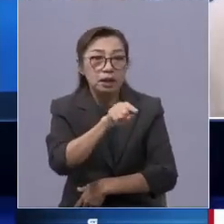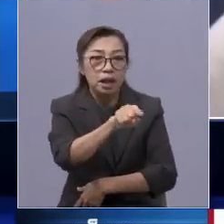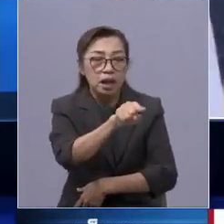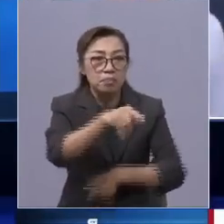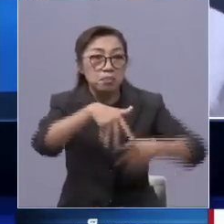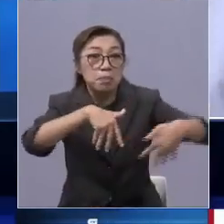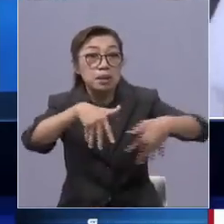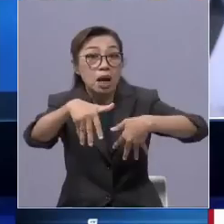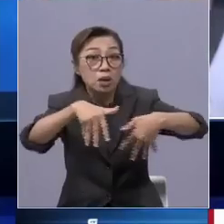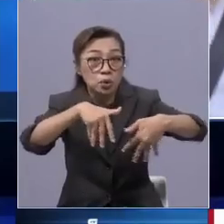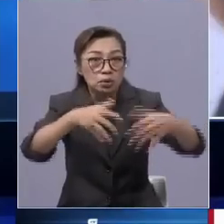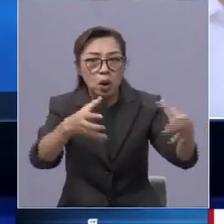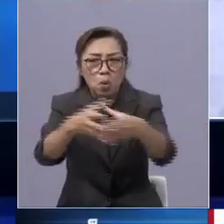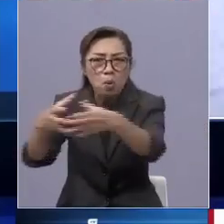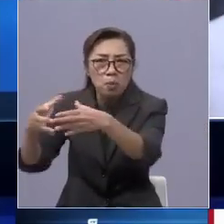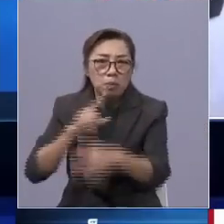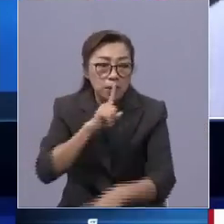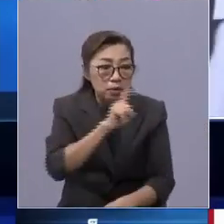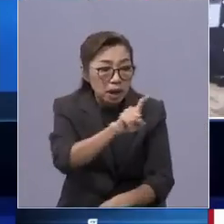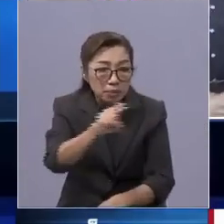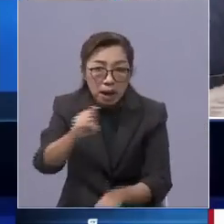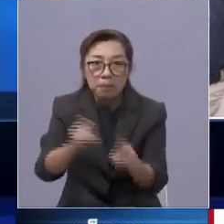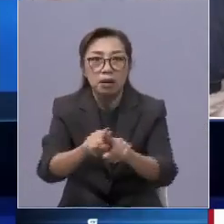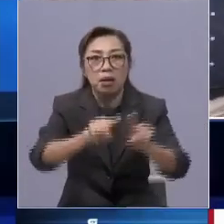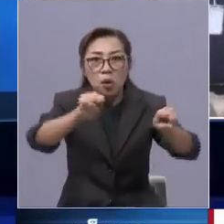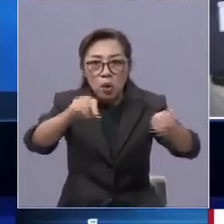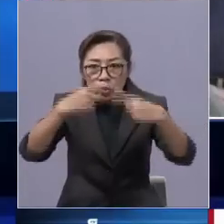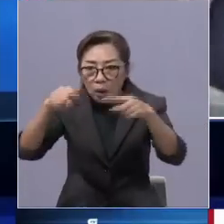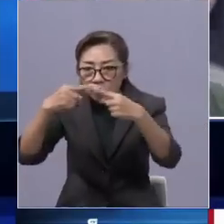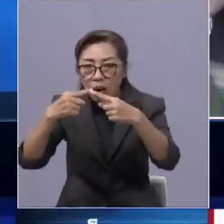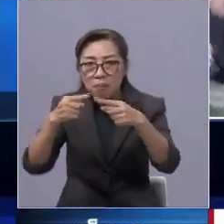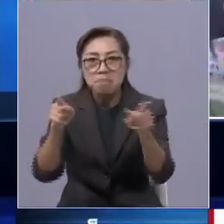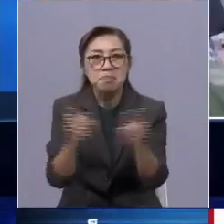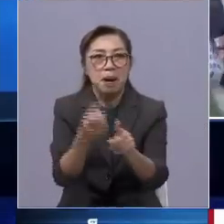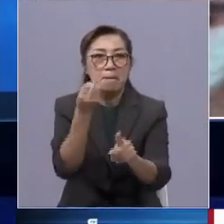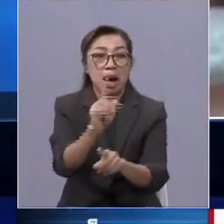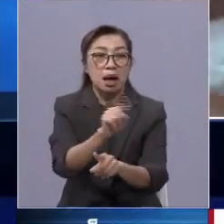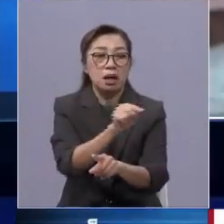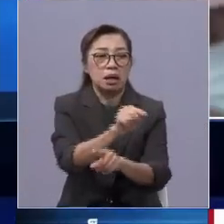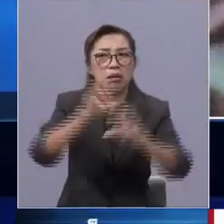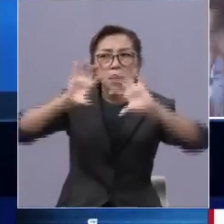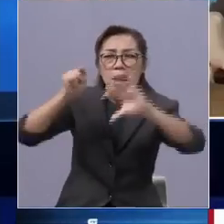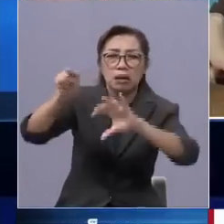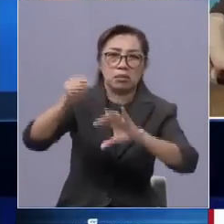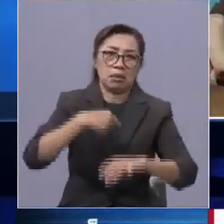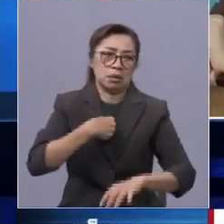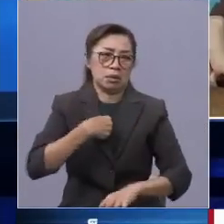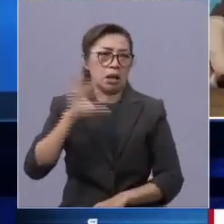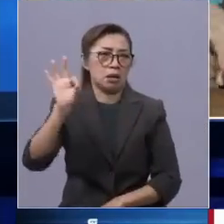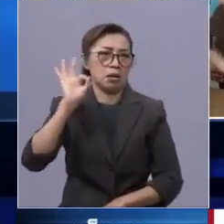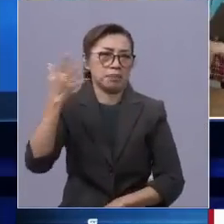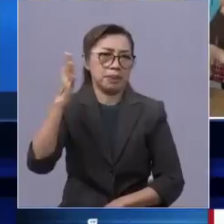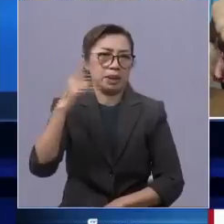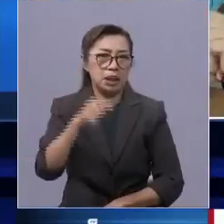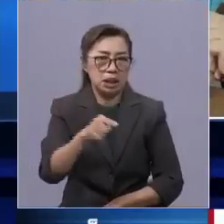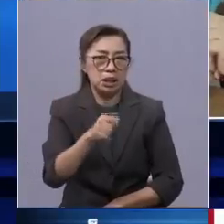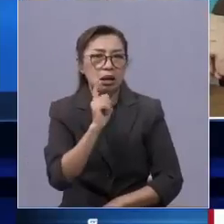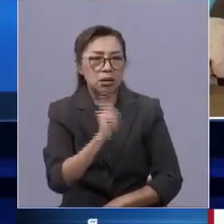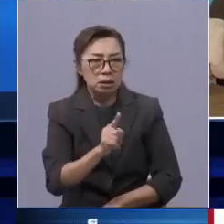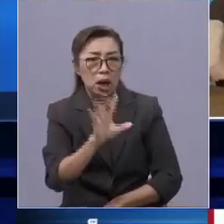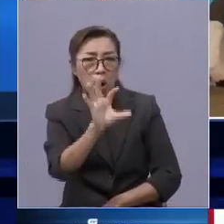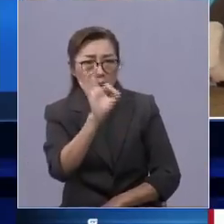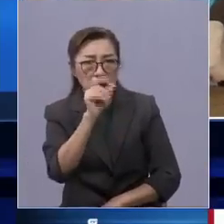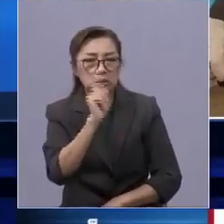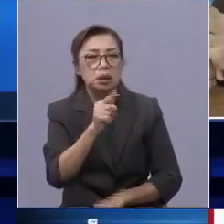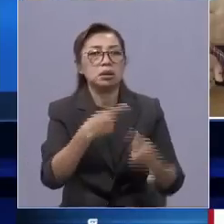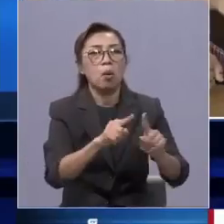กับประชาชนทุกกลุ่มเลยนะครับคำตอบที่ได้รับมากที่สุดก็คือเขาไม่ได้เลือกรัฐบาลชุดนี้เข้ามาครับคนที่พวกเขาเลือกไม่ได้เข้